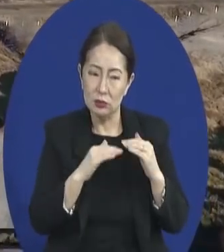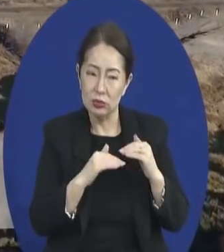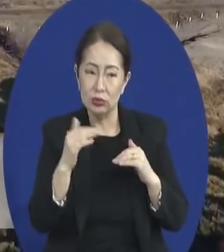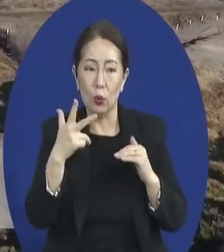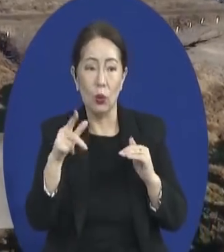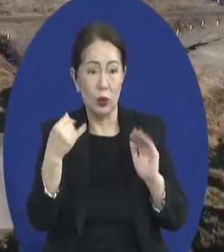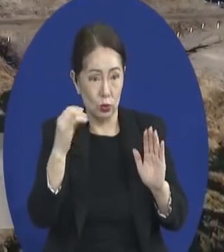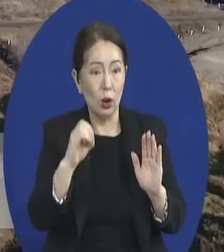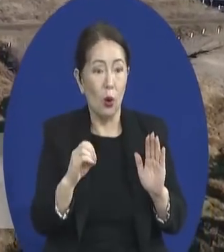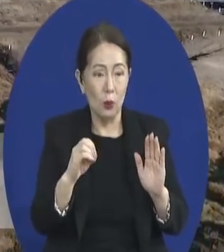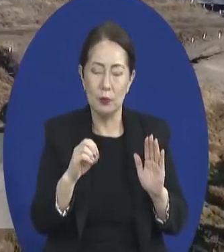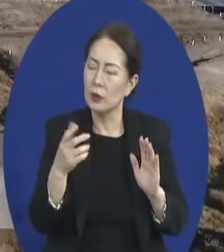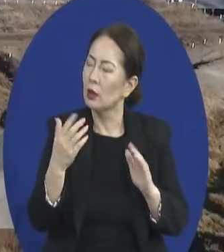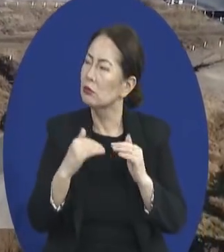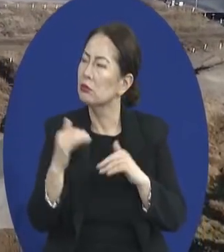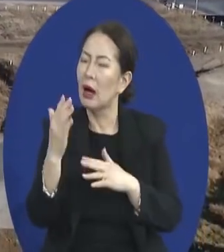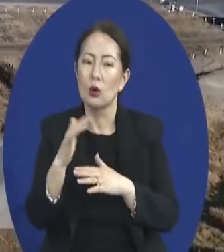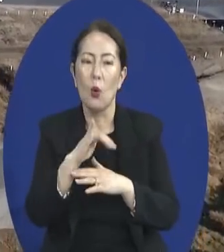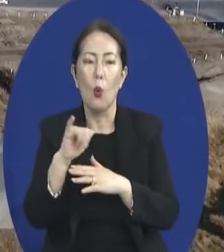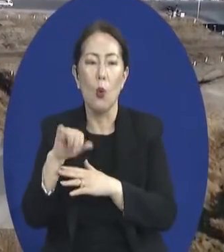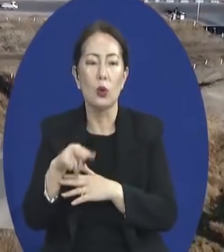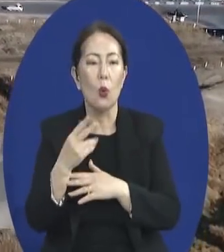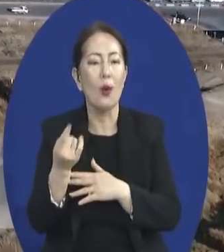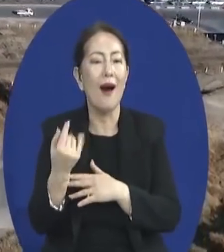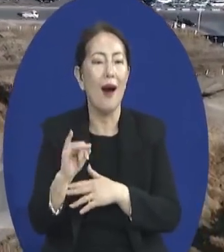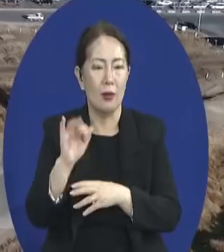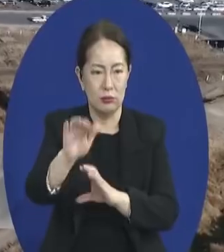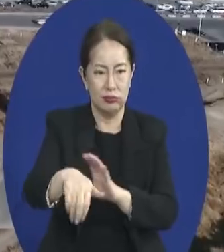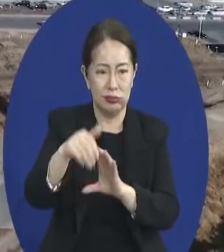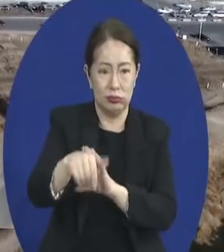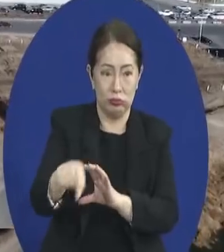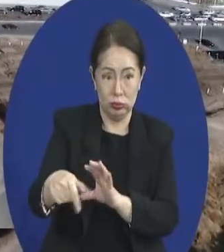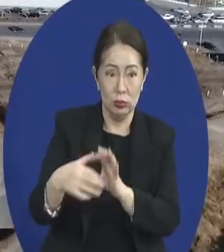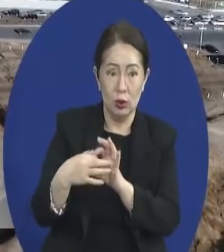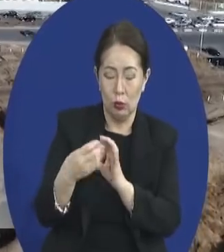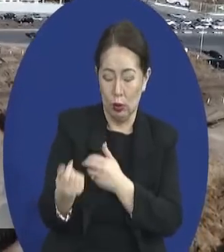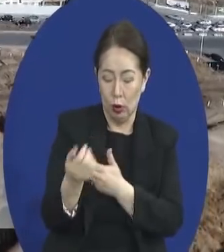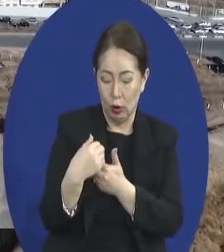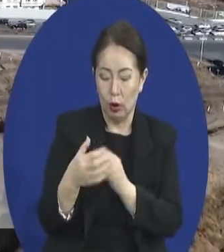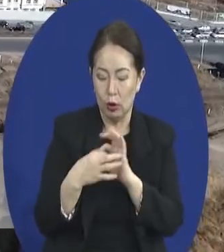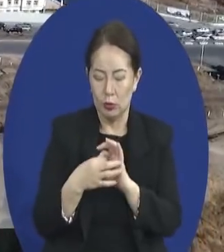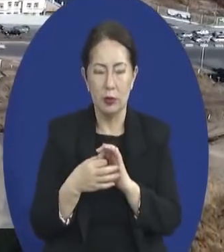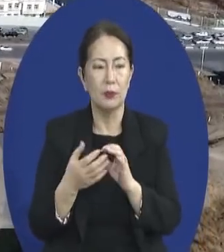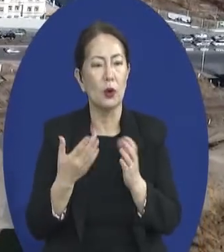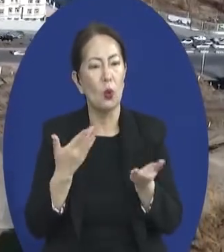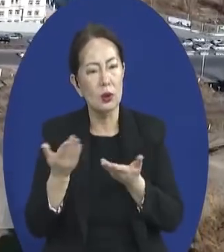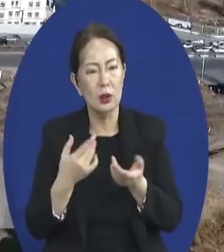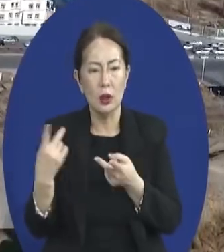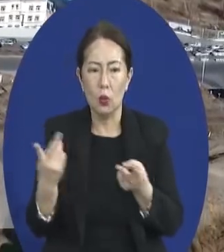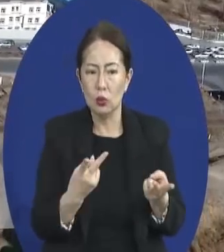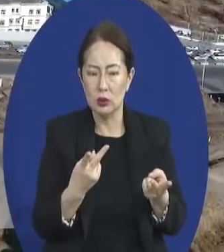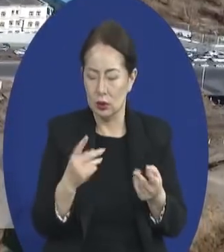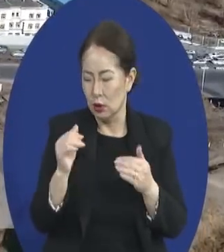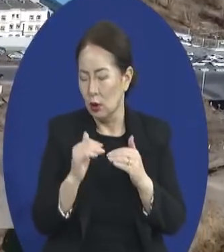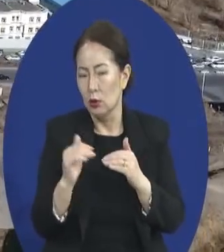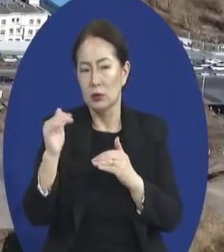үзүүлсэн салбарын ихэнх хэсгийг нь уулуурхай, олборлох салбар бүрдүүлсэн байна. Ажлах хүчний томоохон хэсэг болох худалдаа, үйлчилгээний салбарт ямар хэмжээний